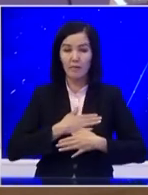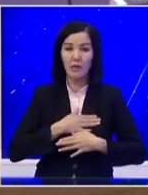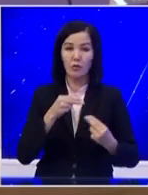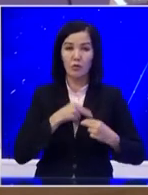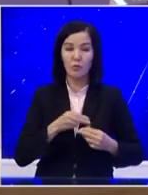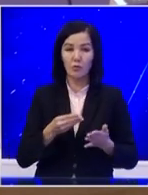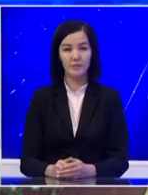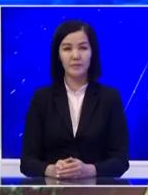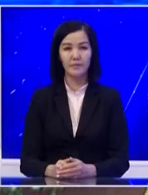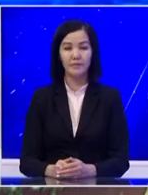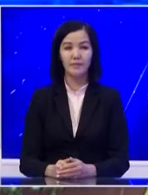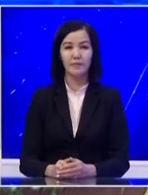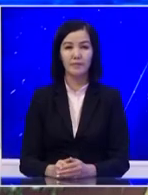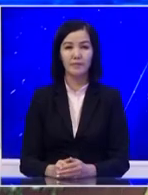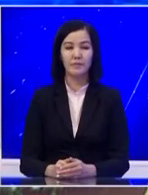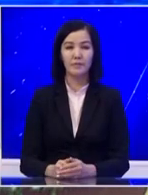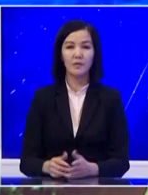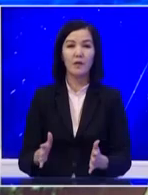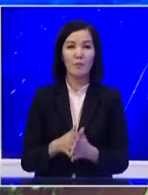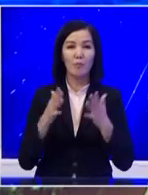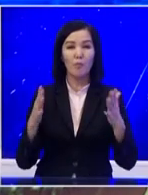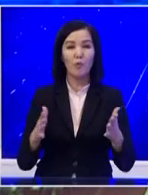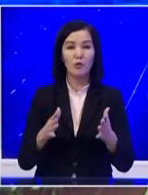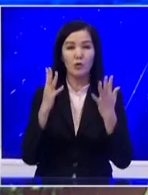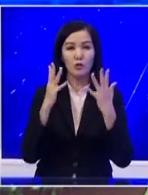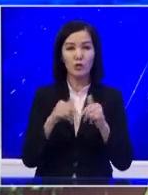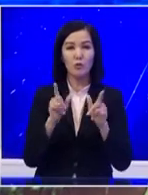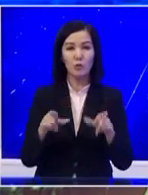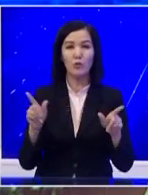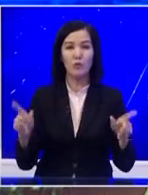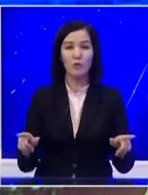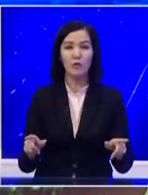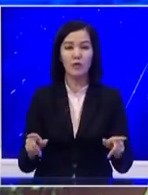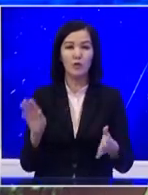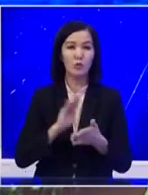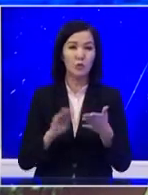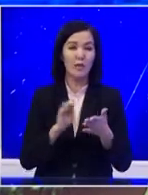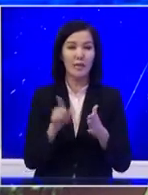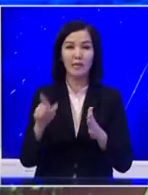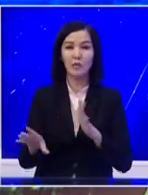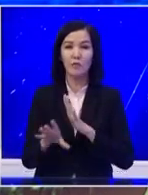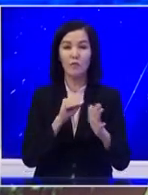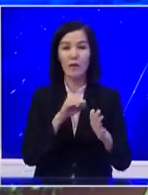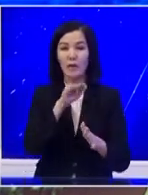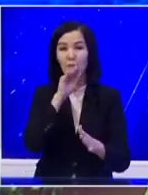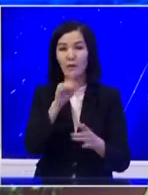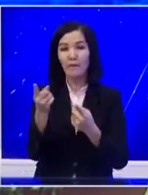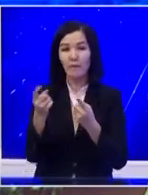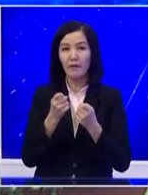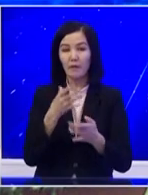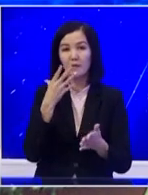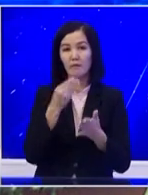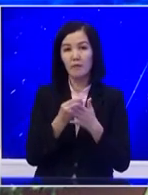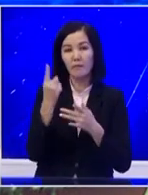ценят. Все большее число молодых людей отдают предпочтение журналистике. Профессия привлекает своей динамикой,